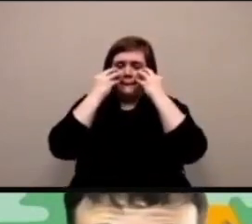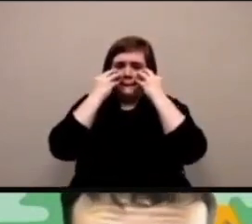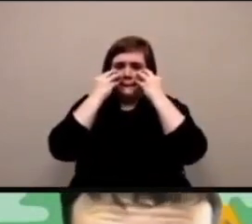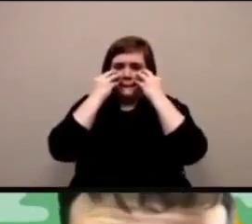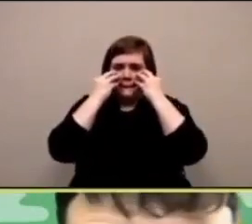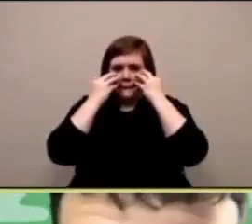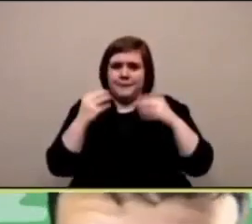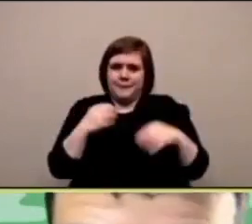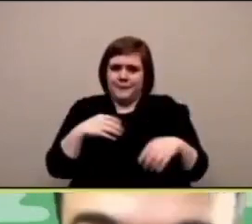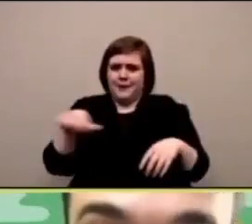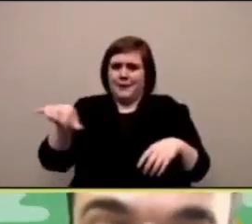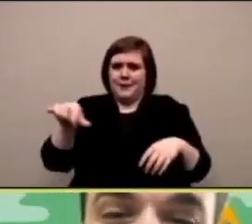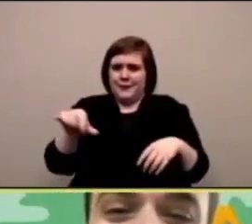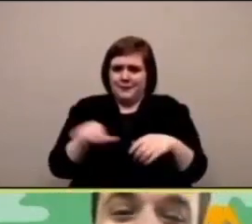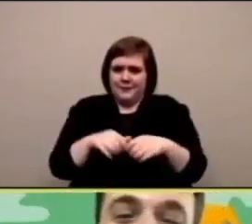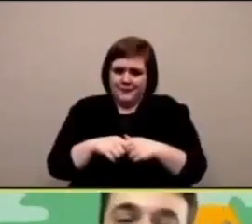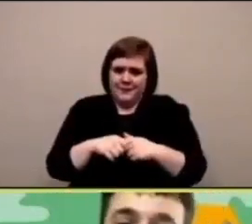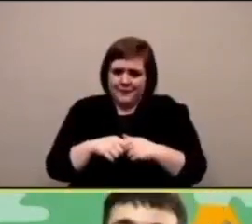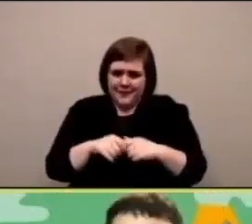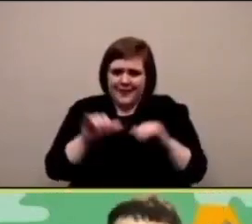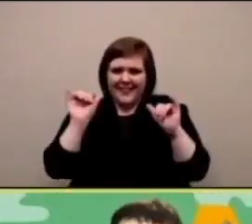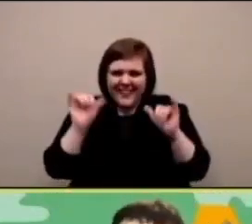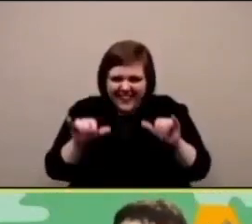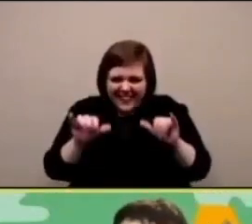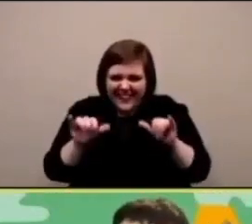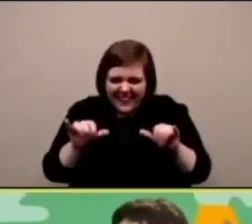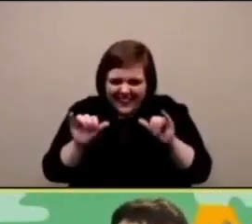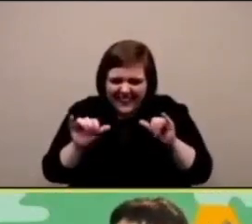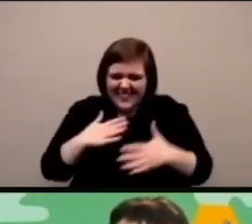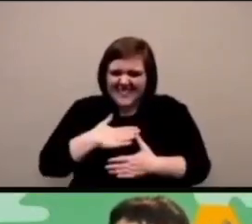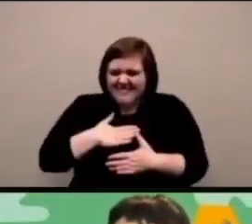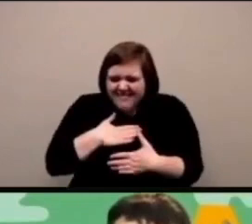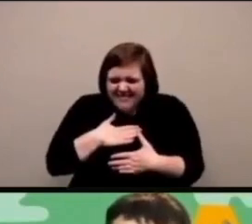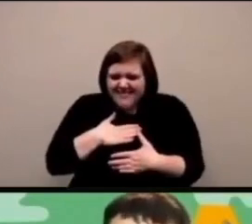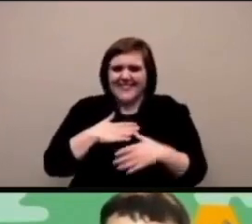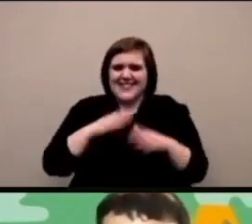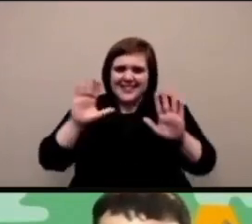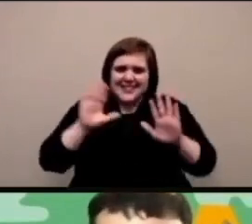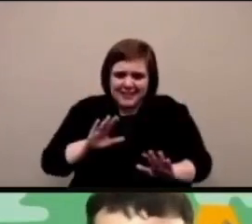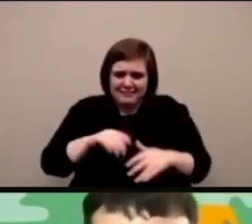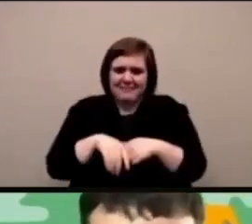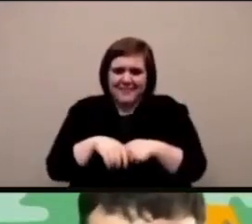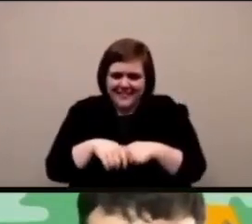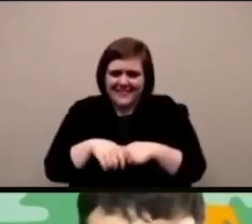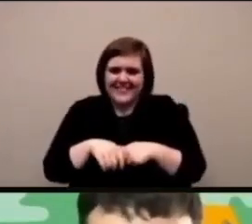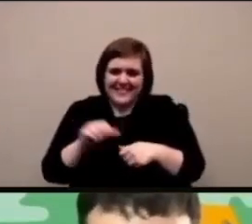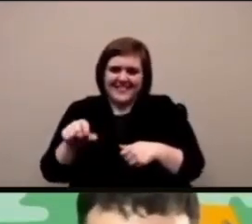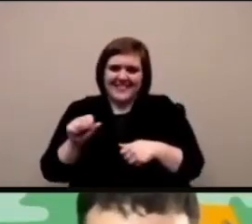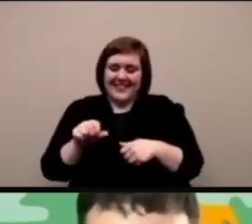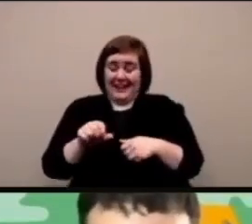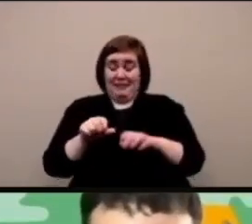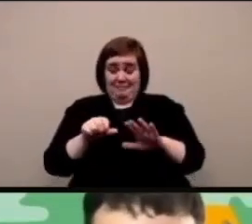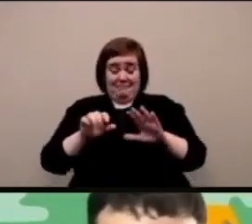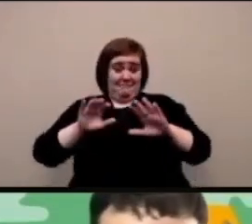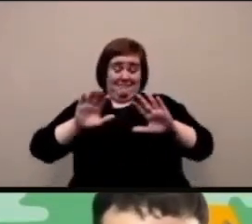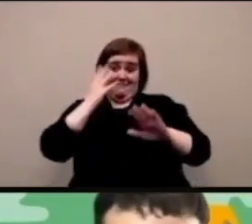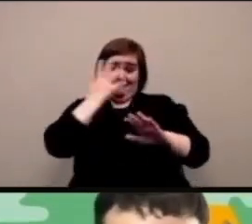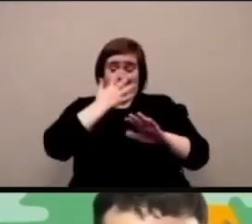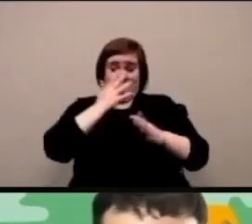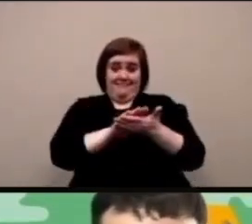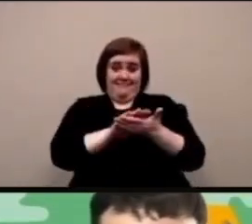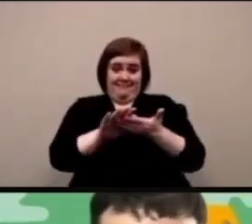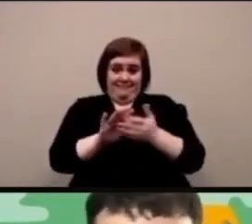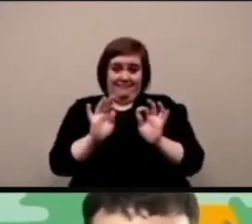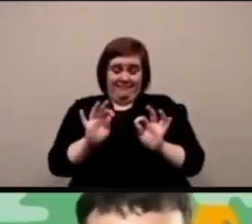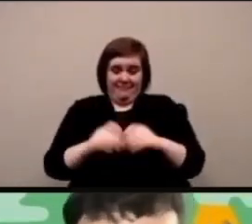あの前回のカンファレンスについてがそこにすごくインスパイアされたということですので私はこれはすごく好きだったです